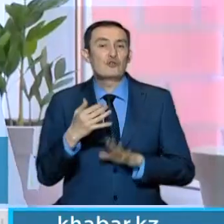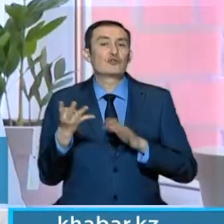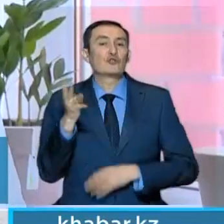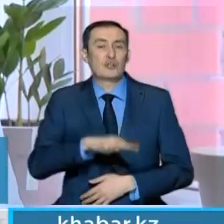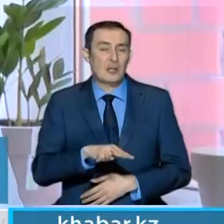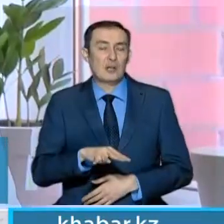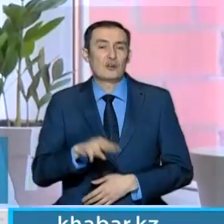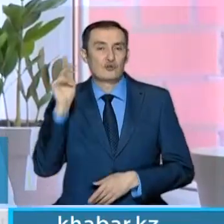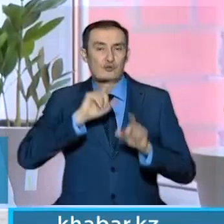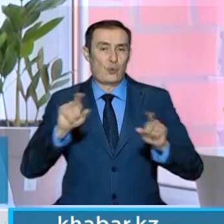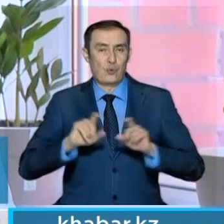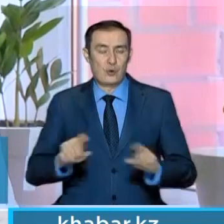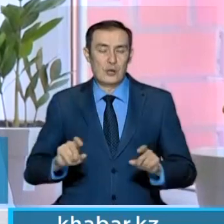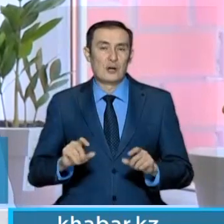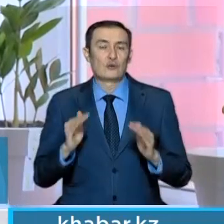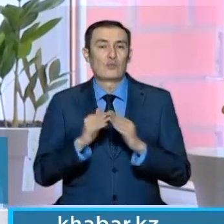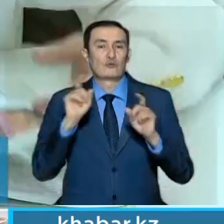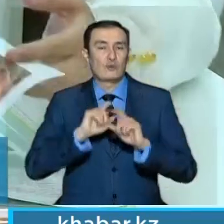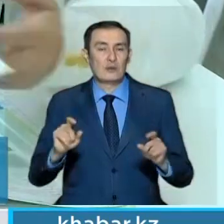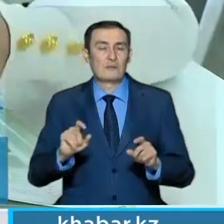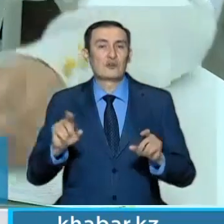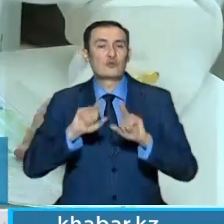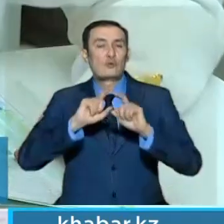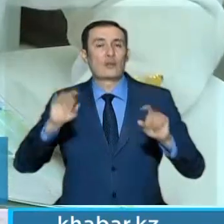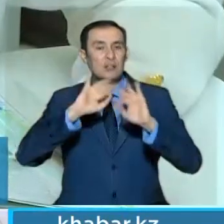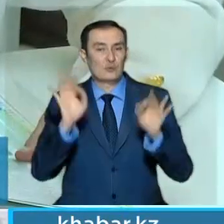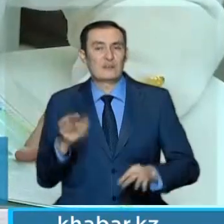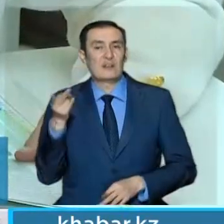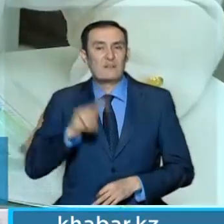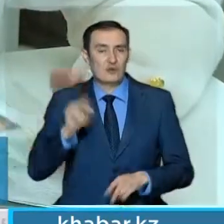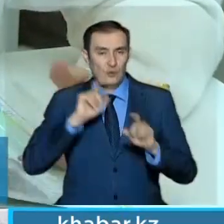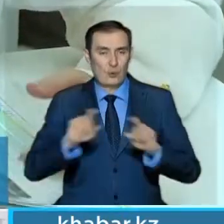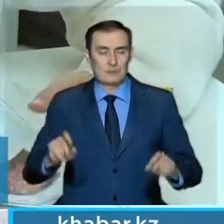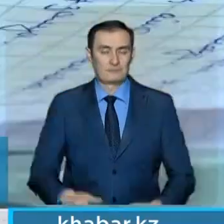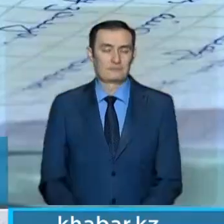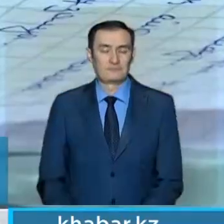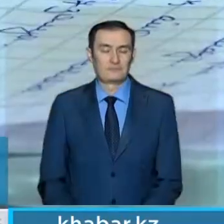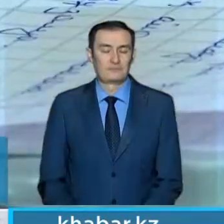4 организации образования. Дом школьников, школу искусств и 2 учебных заведения.